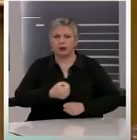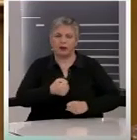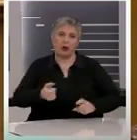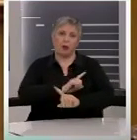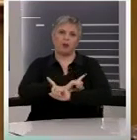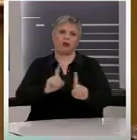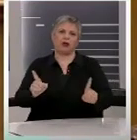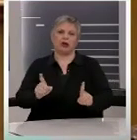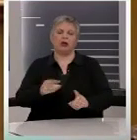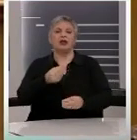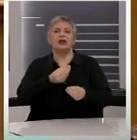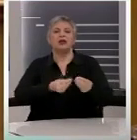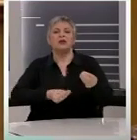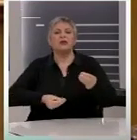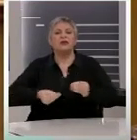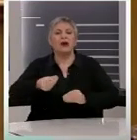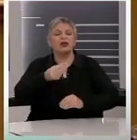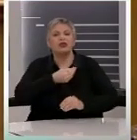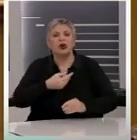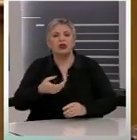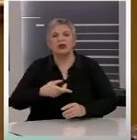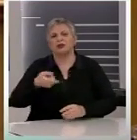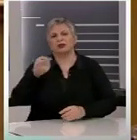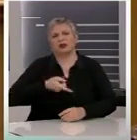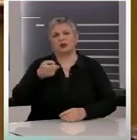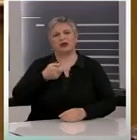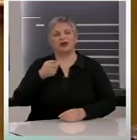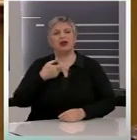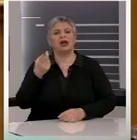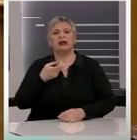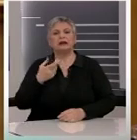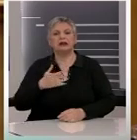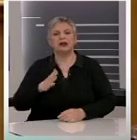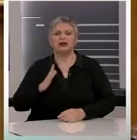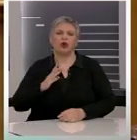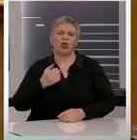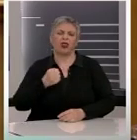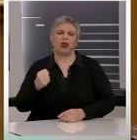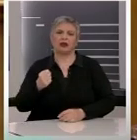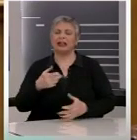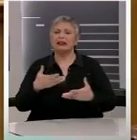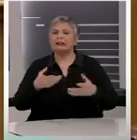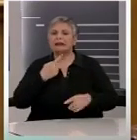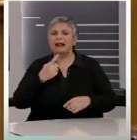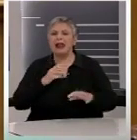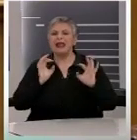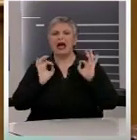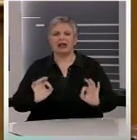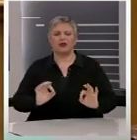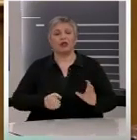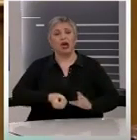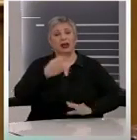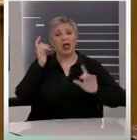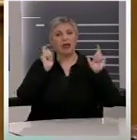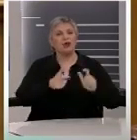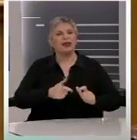Η πλειοψηφία του Ευρωπαϊκού Λαϊκού Κόμματος τι ακριβώς λέει? Ποια είναι η θέση της Νέας Δημοκρατίας γι'